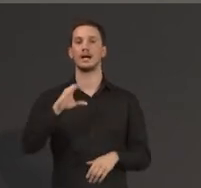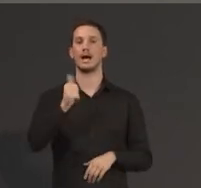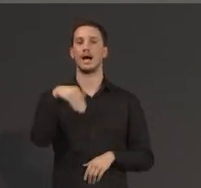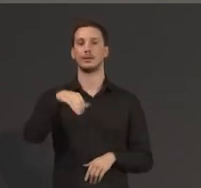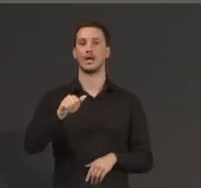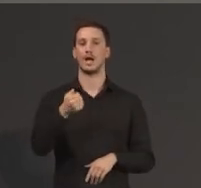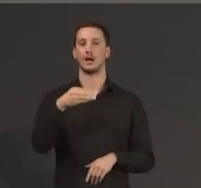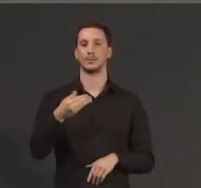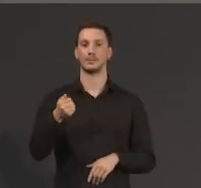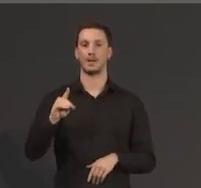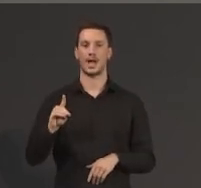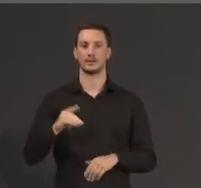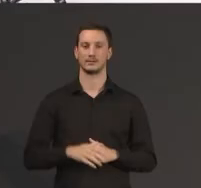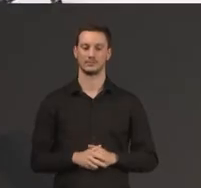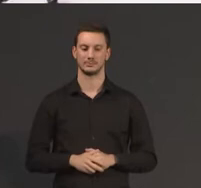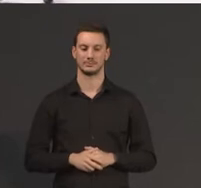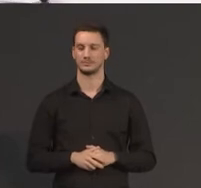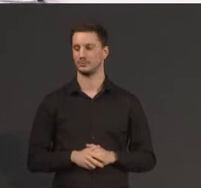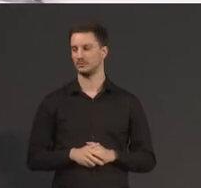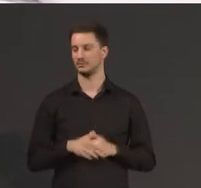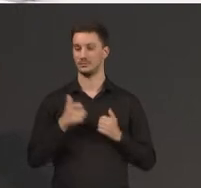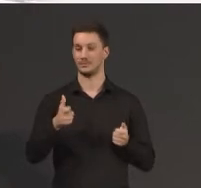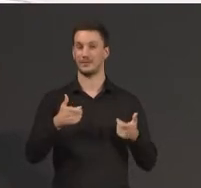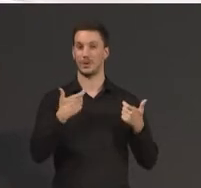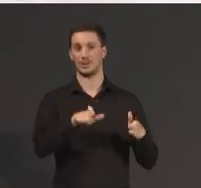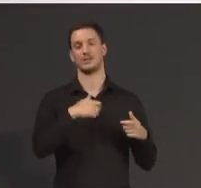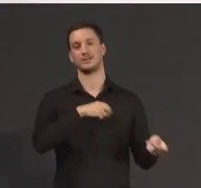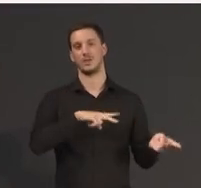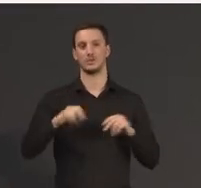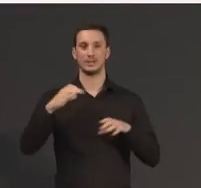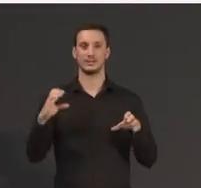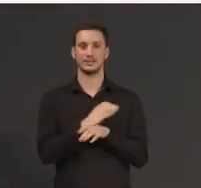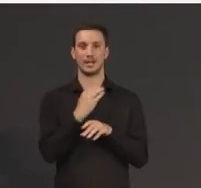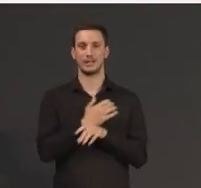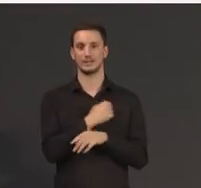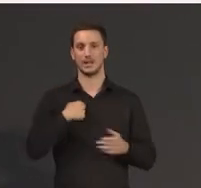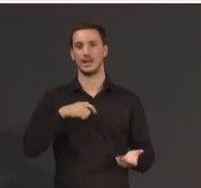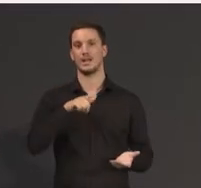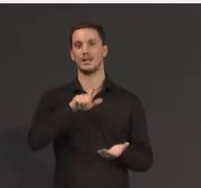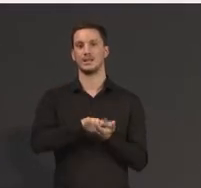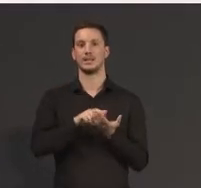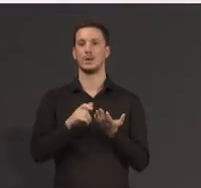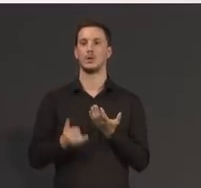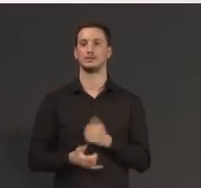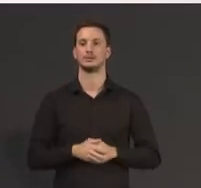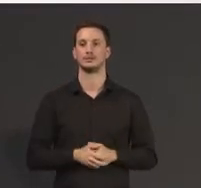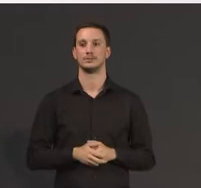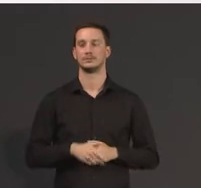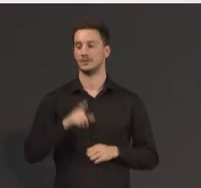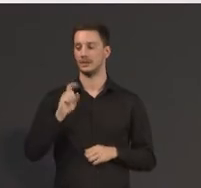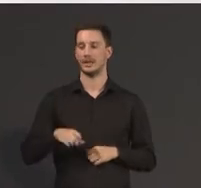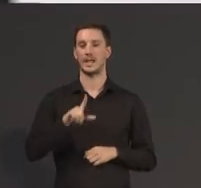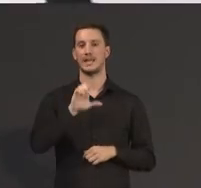degana de la Facultat de Traducció i Ciències del Llenguatge, i Elisenda